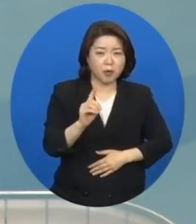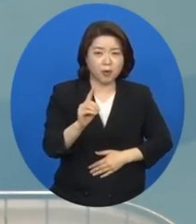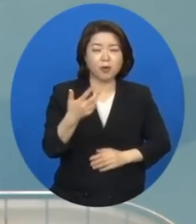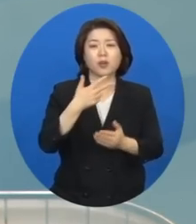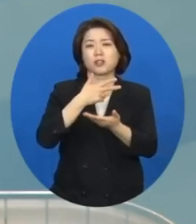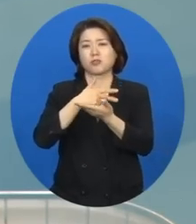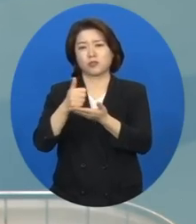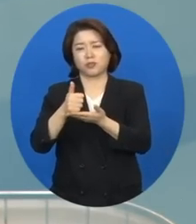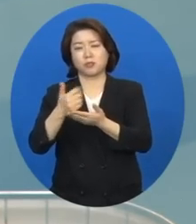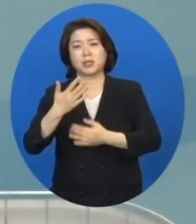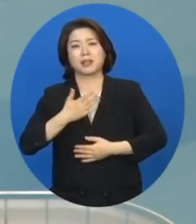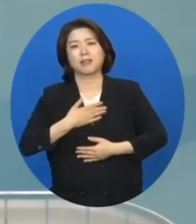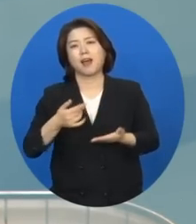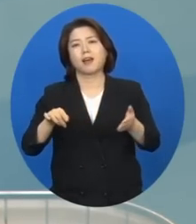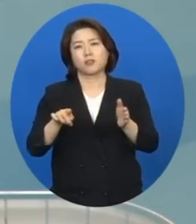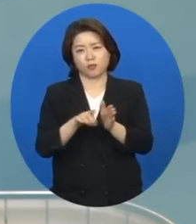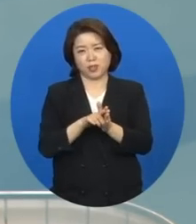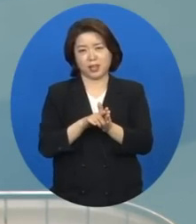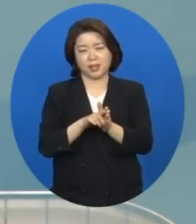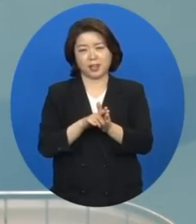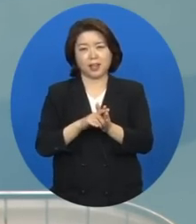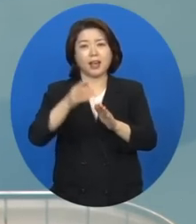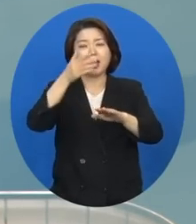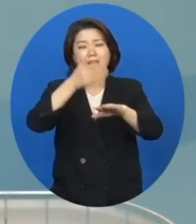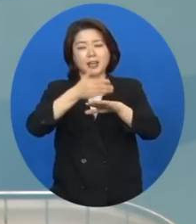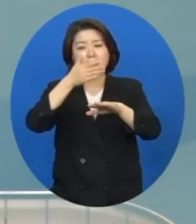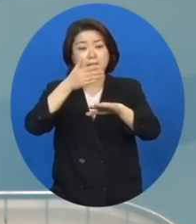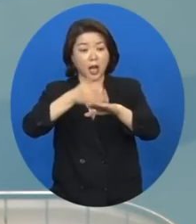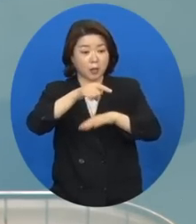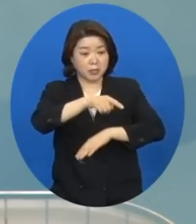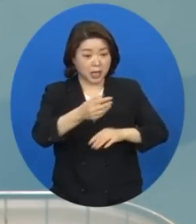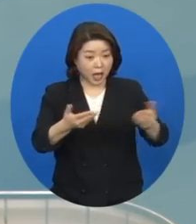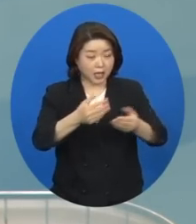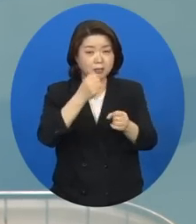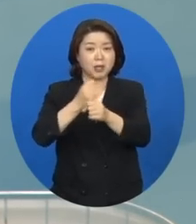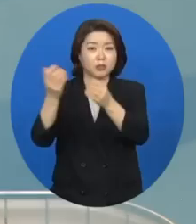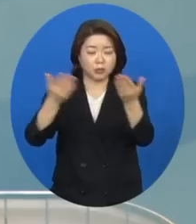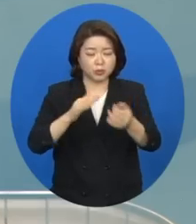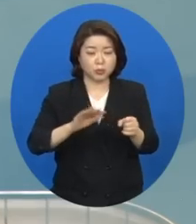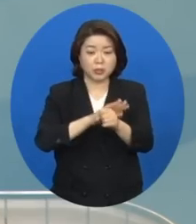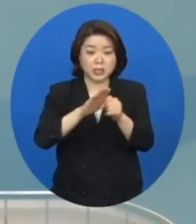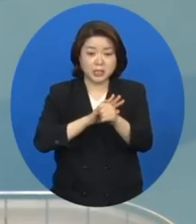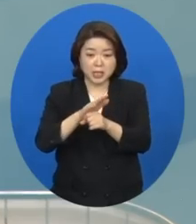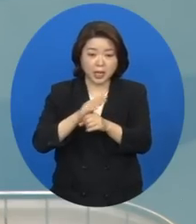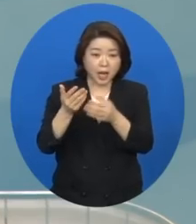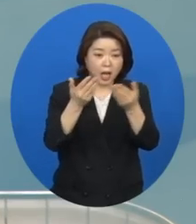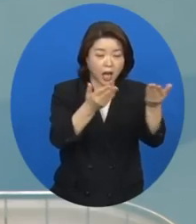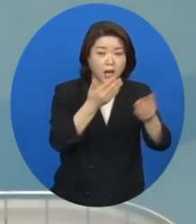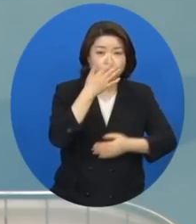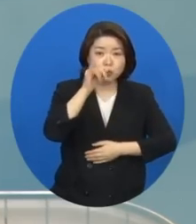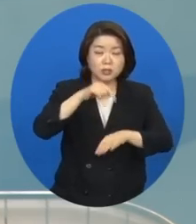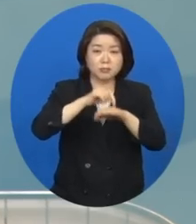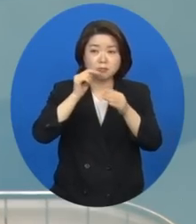주님께서 나를 위하여 감사하게 하시고 사랑하게 하시는 일들을